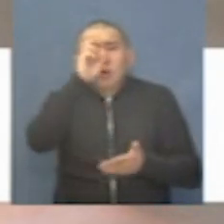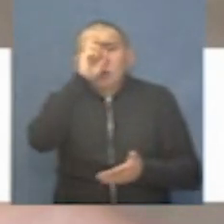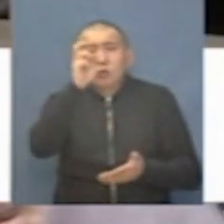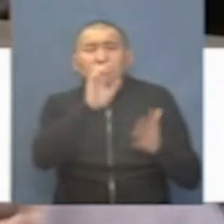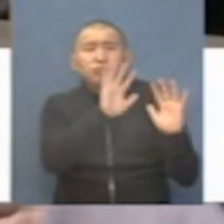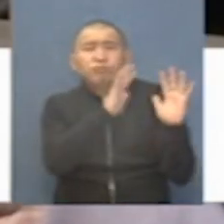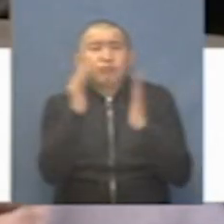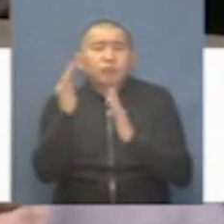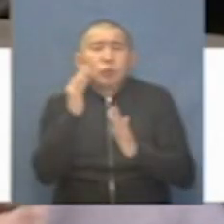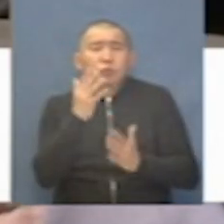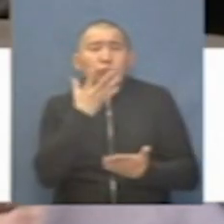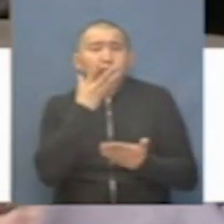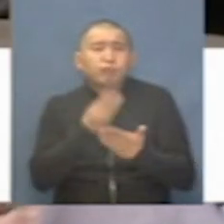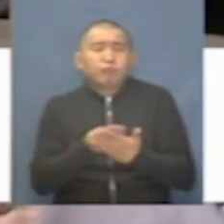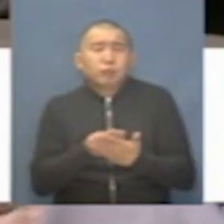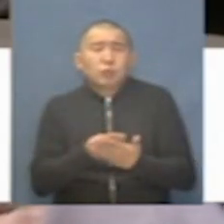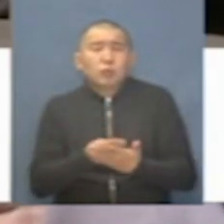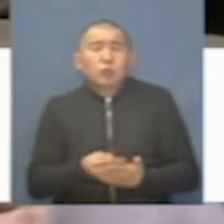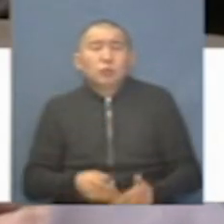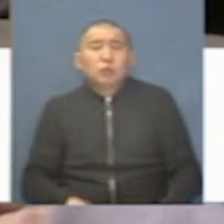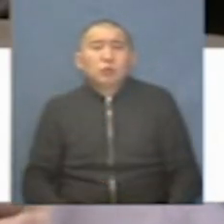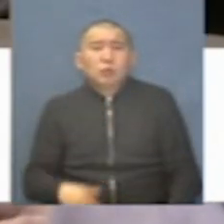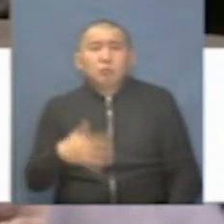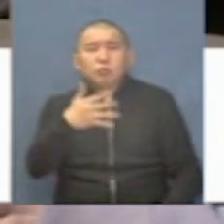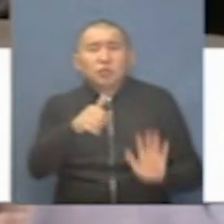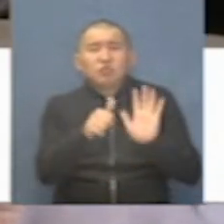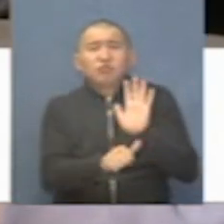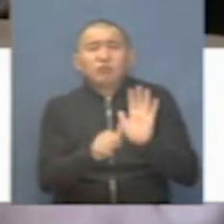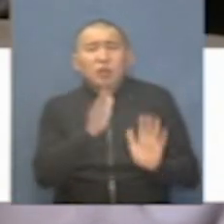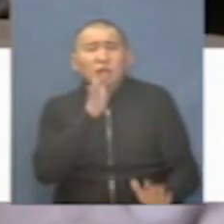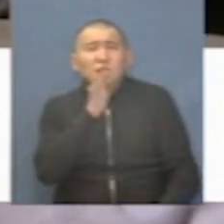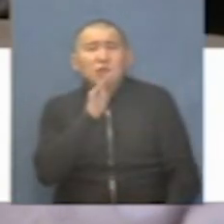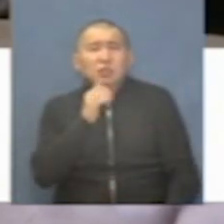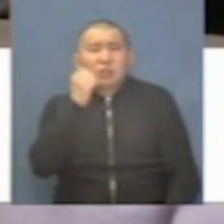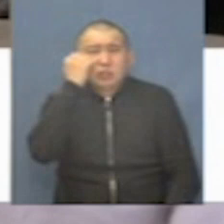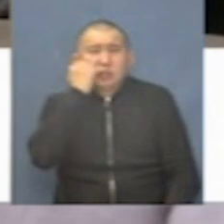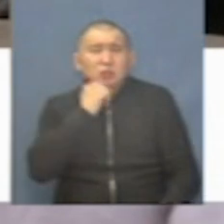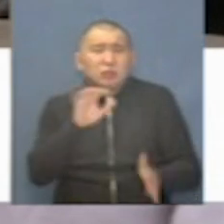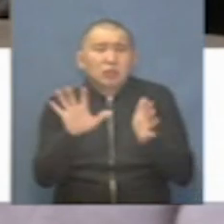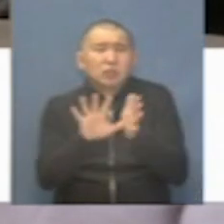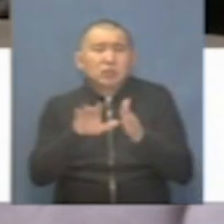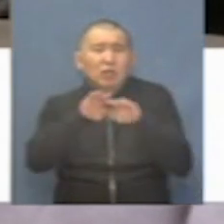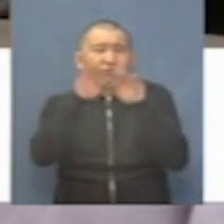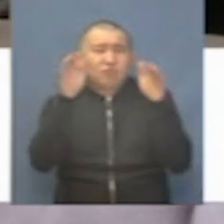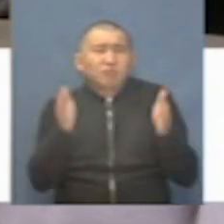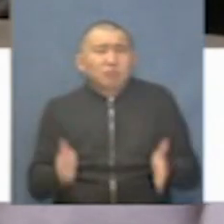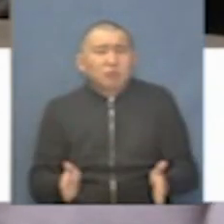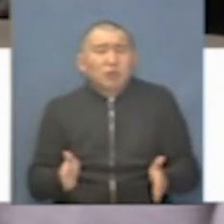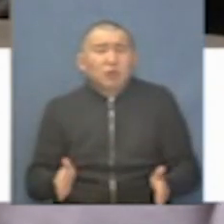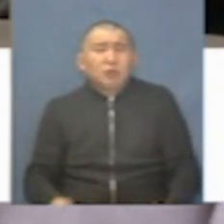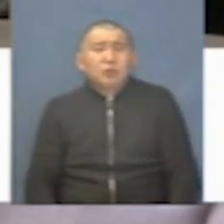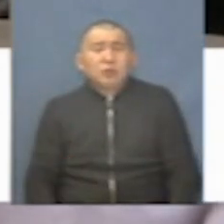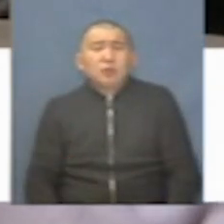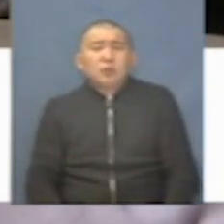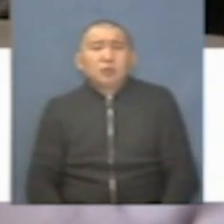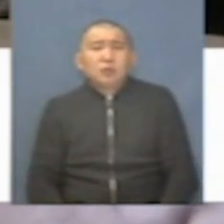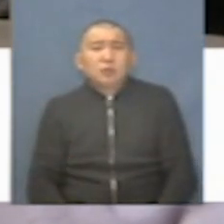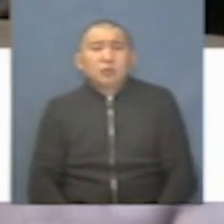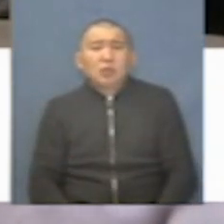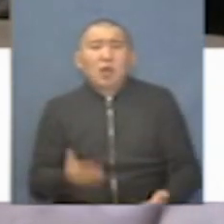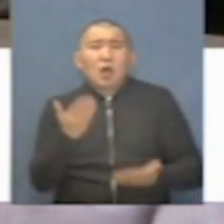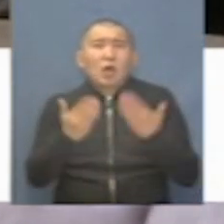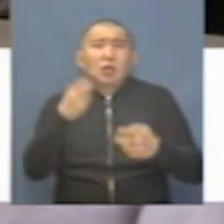ескі, бұрынғы 50-60-70 жылғы трансформатор. Бұл сынып қалса ешқандай бұған сайман